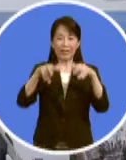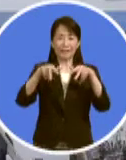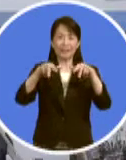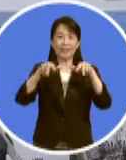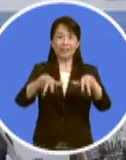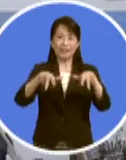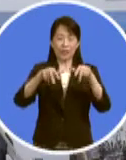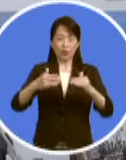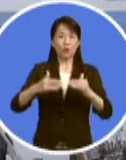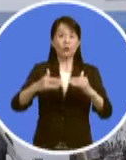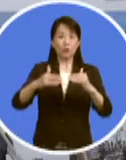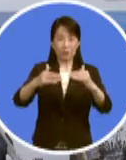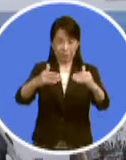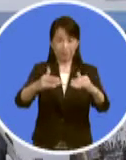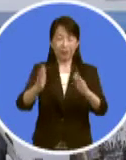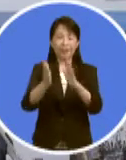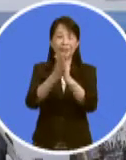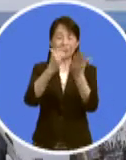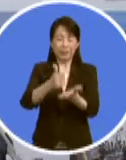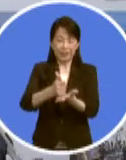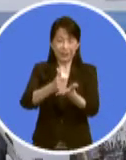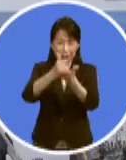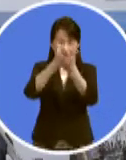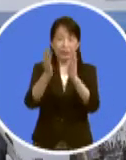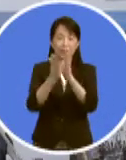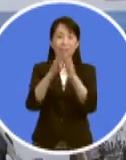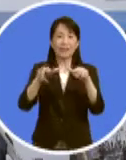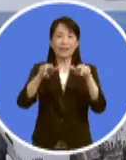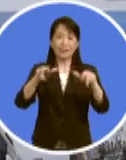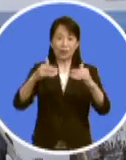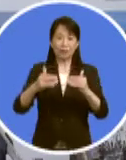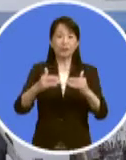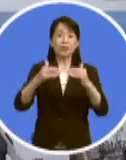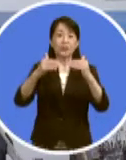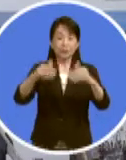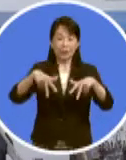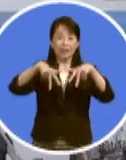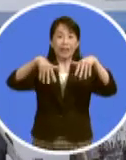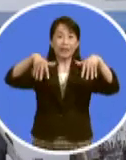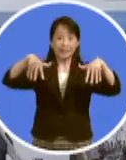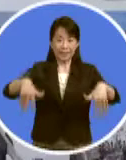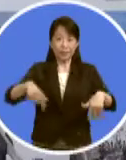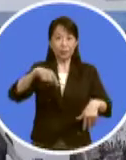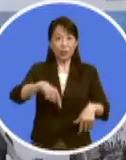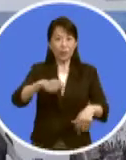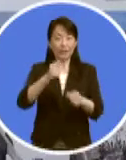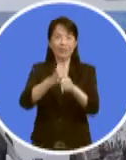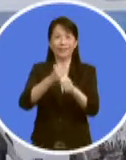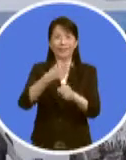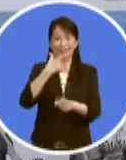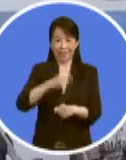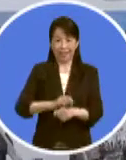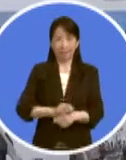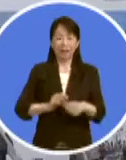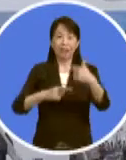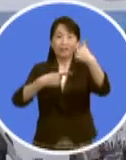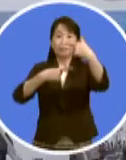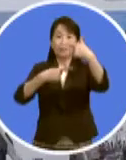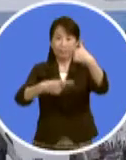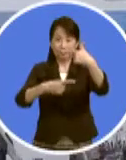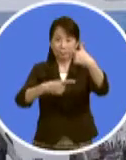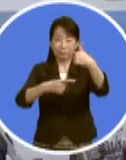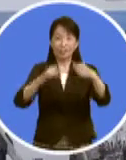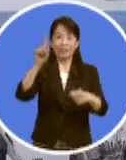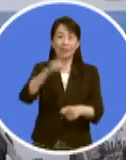でございまして県民主役の県政を進めていく体制をこれで作っていきたいということでございます6月1日